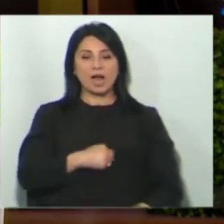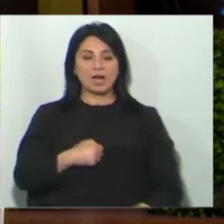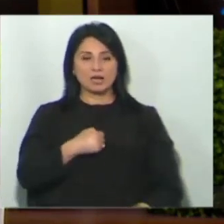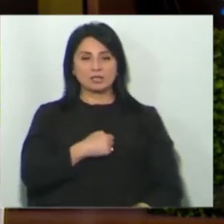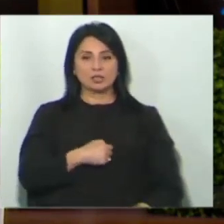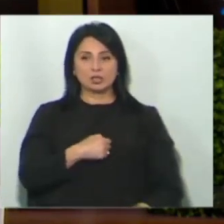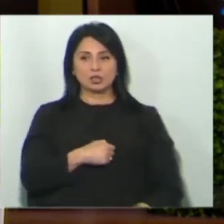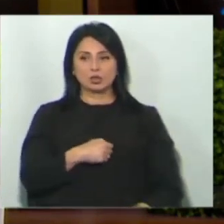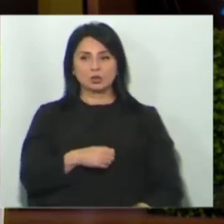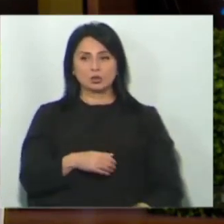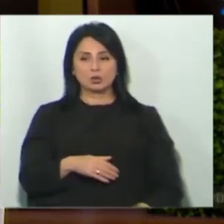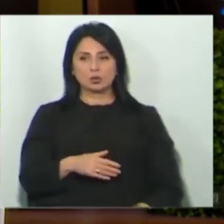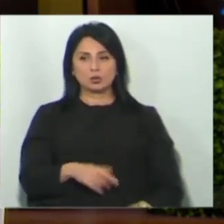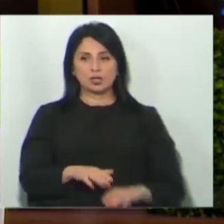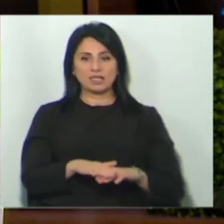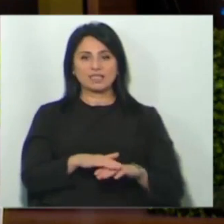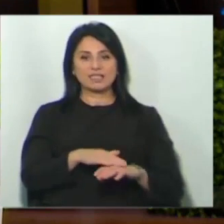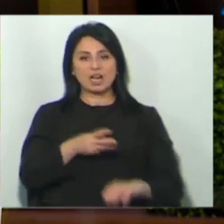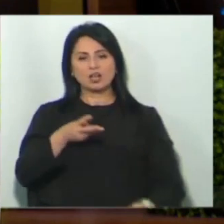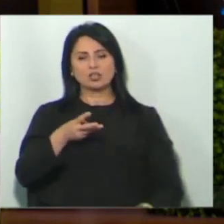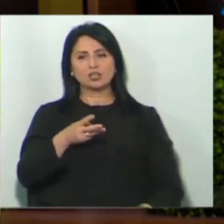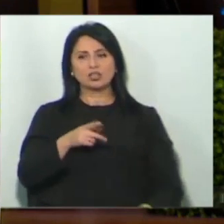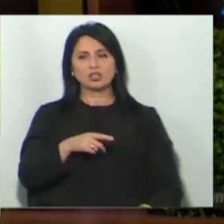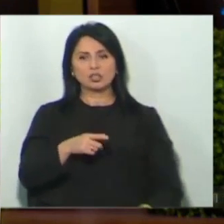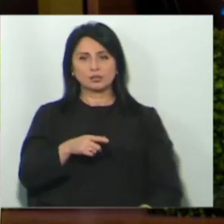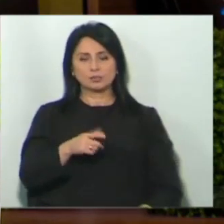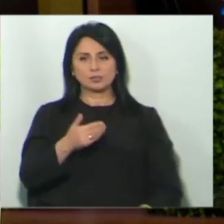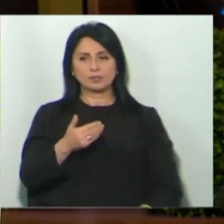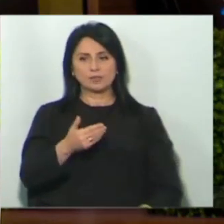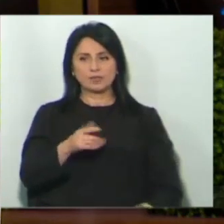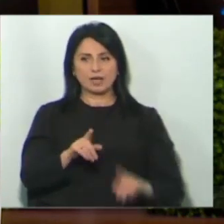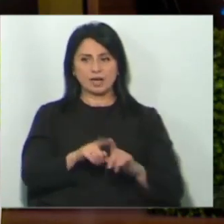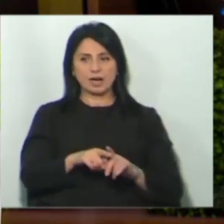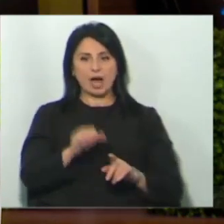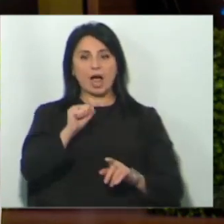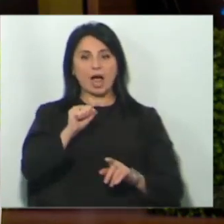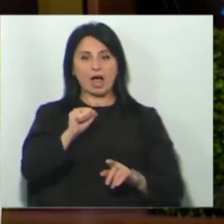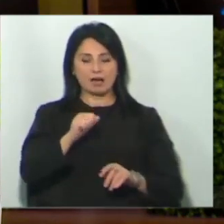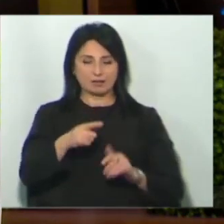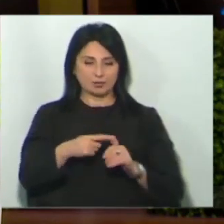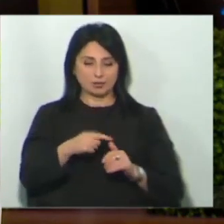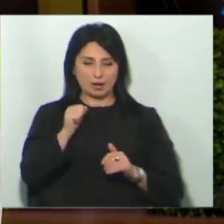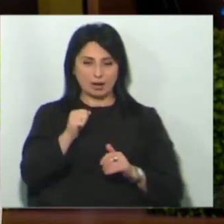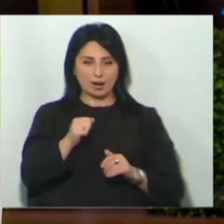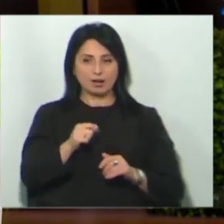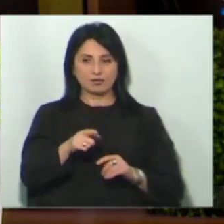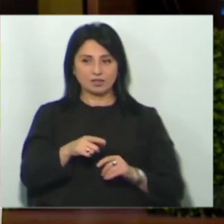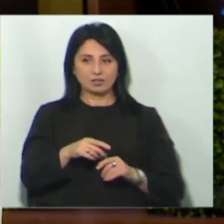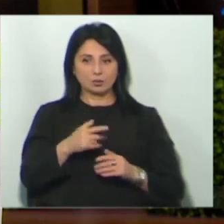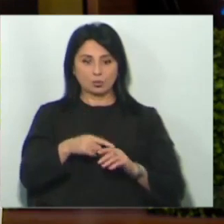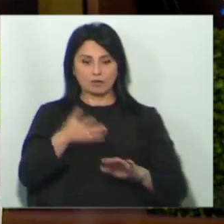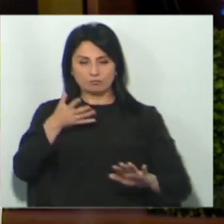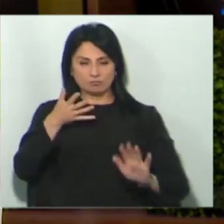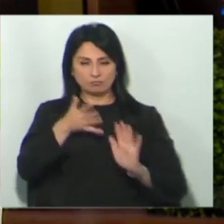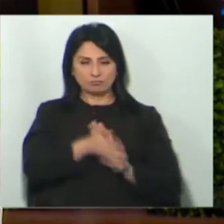აგრესიული გრძელტალღიანი სხივი, ეს არის ულტრაისფერი ასხივი, რომელიც დერმაში